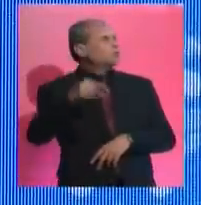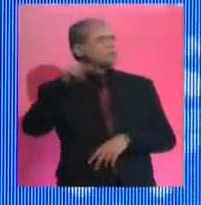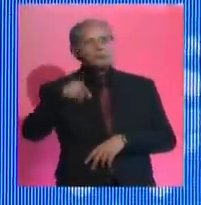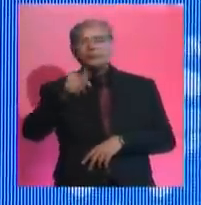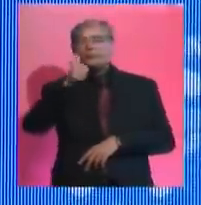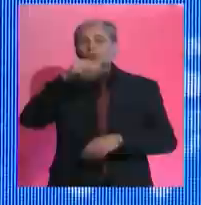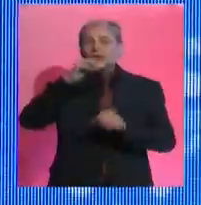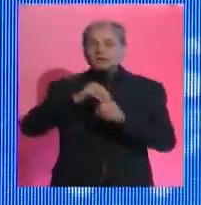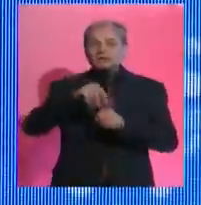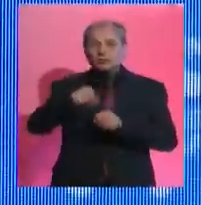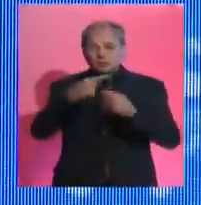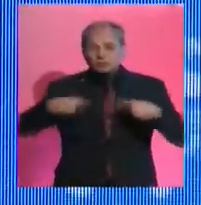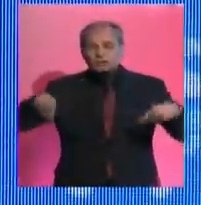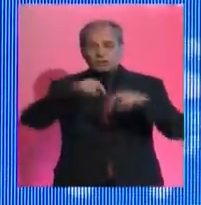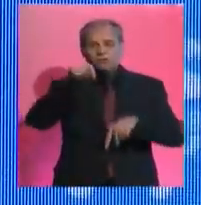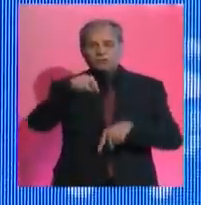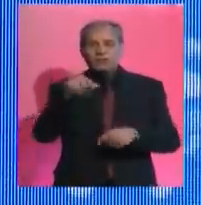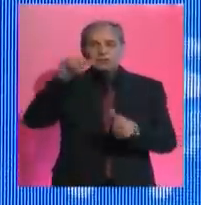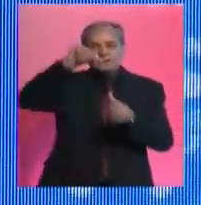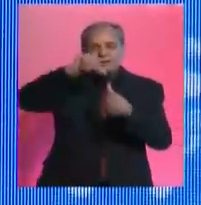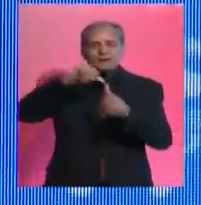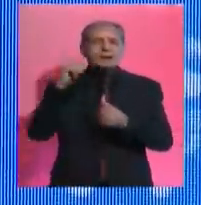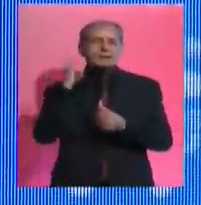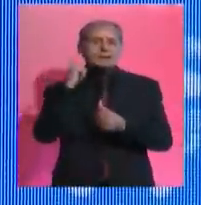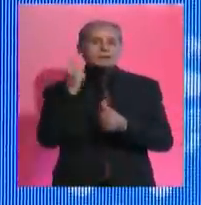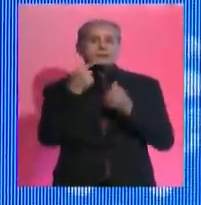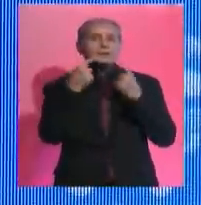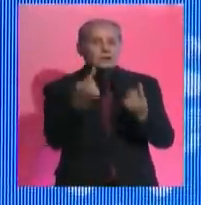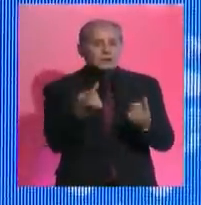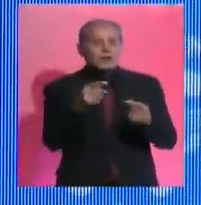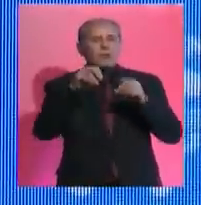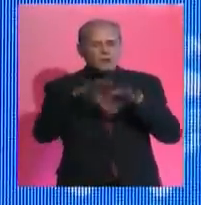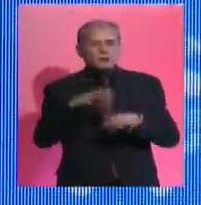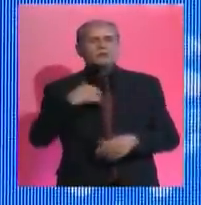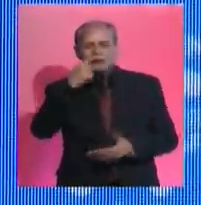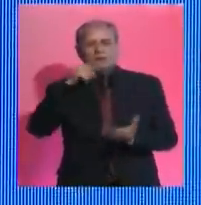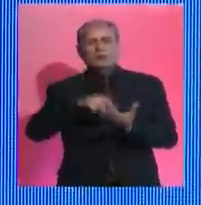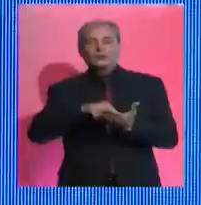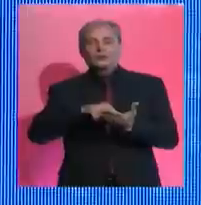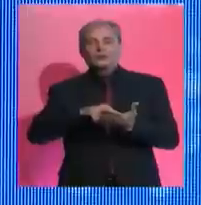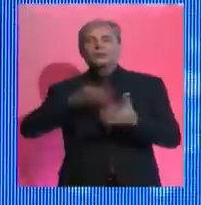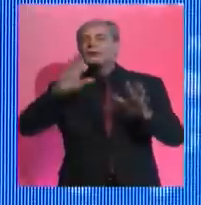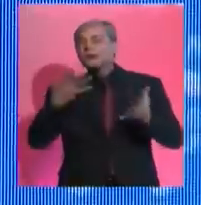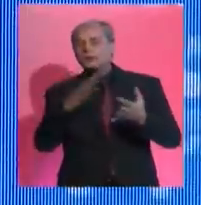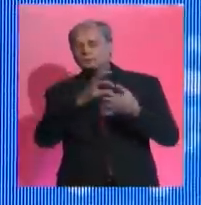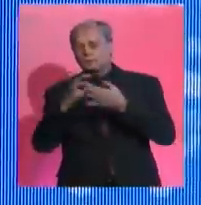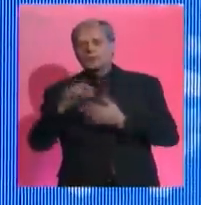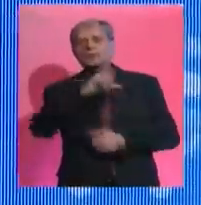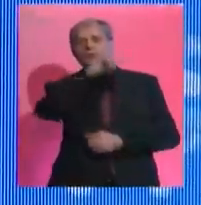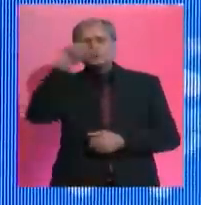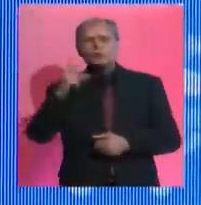bugün Bu salonda bir kez daha seslendirmeye başladığımızda inanıyor Çünkü